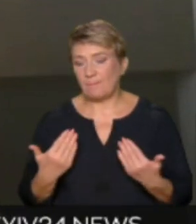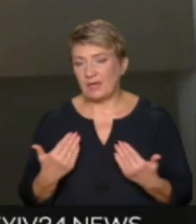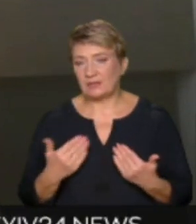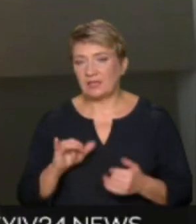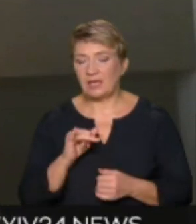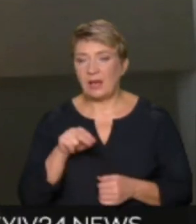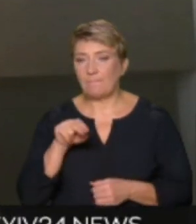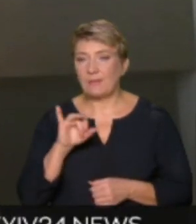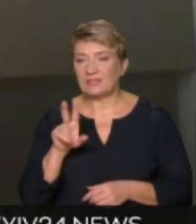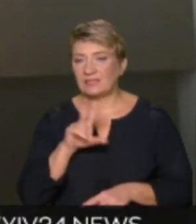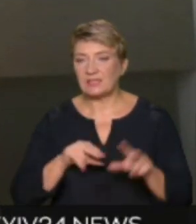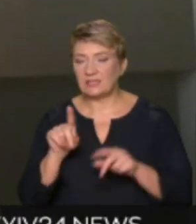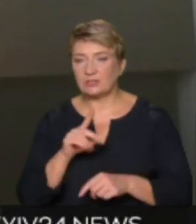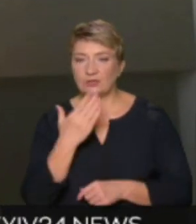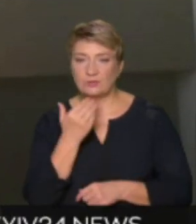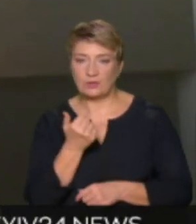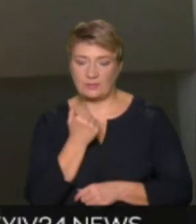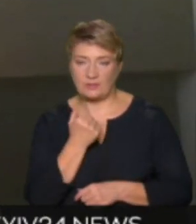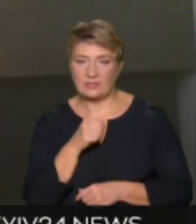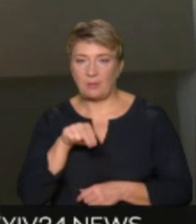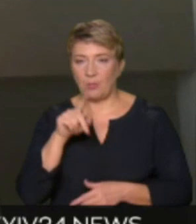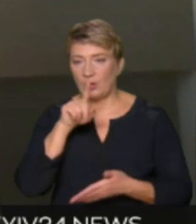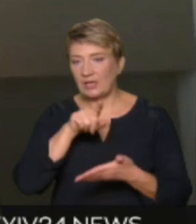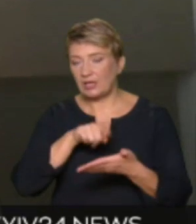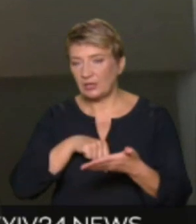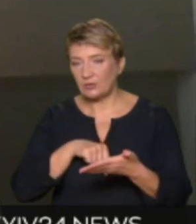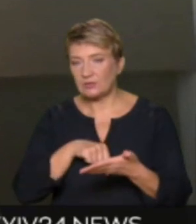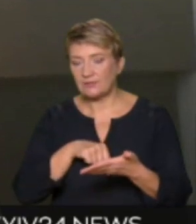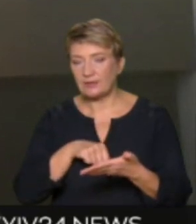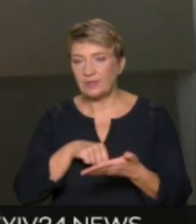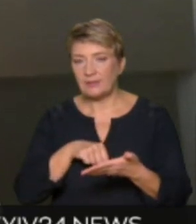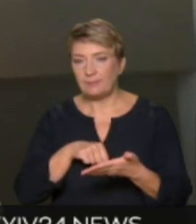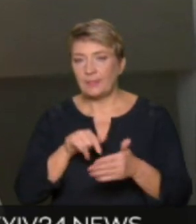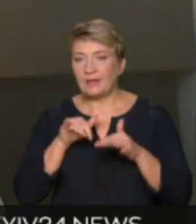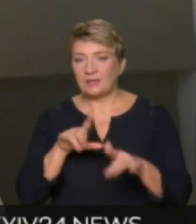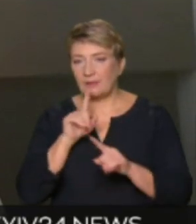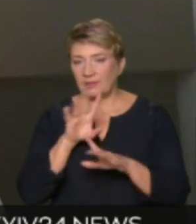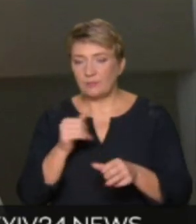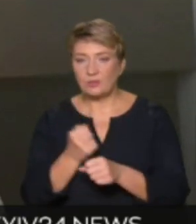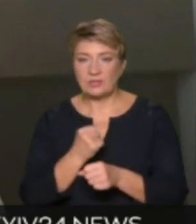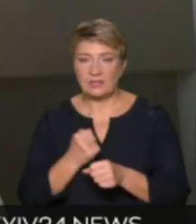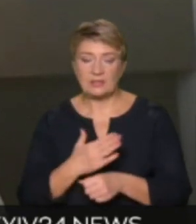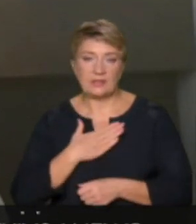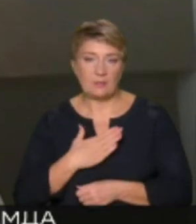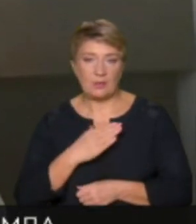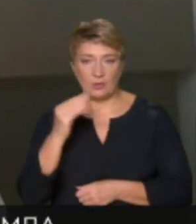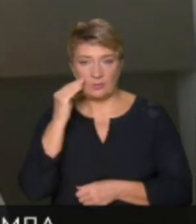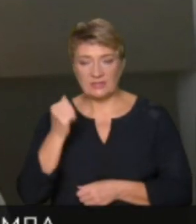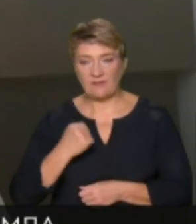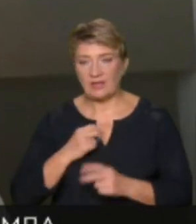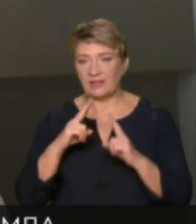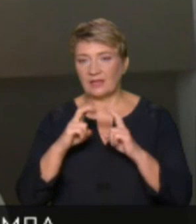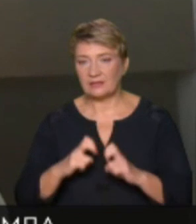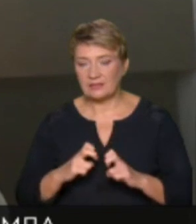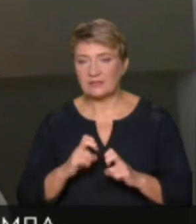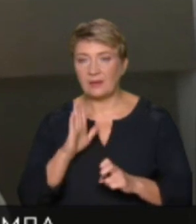палестинцы надеются, что евреи по религиозным предписаниям не будут этого делать. Но, на мой взгляд, на взгляд военных аналитиков, это был бы